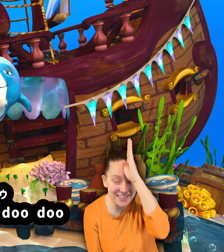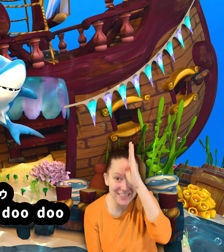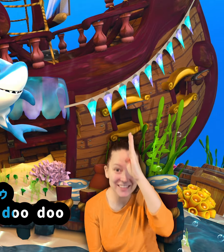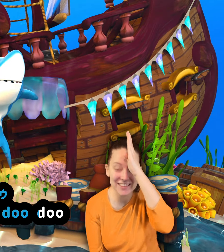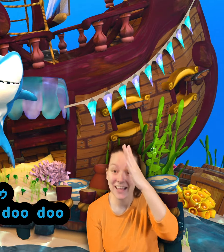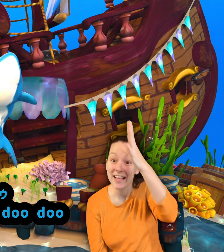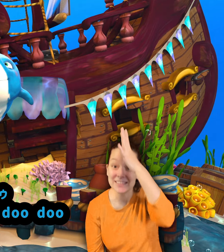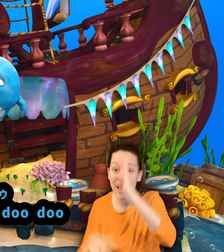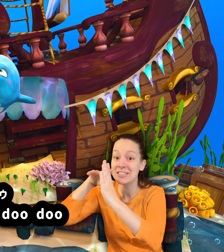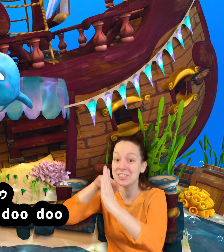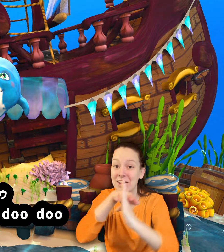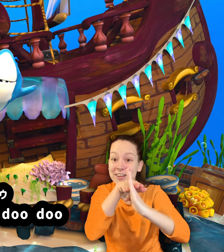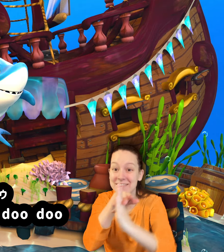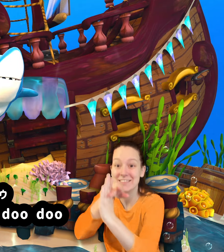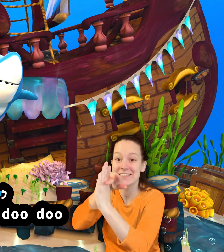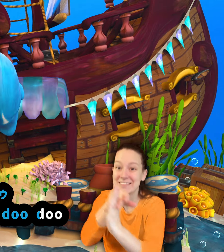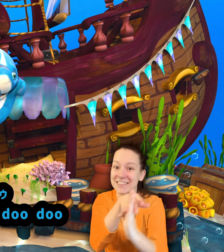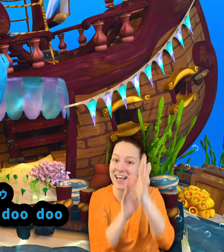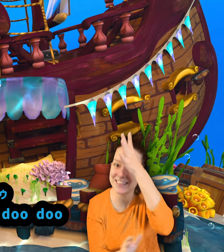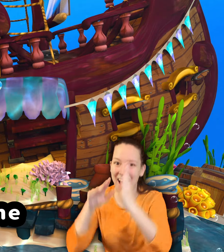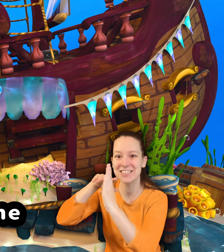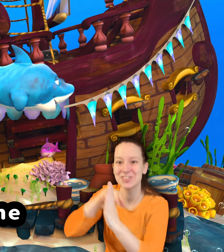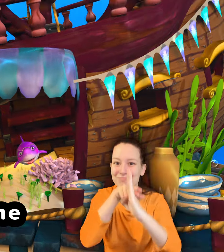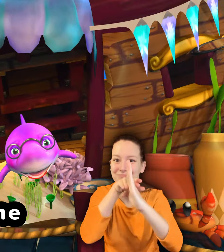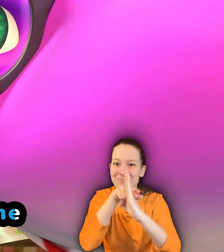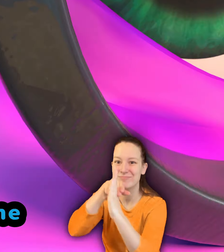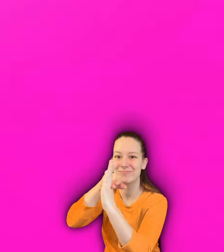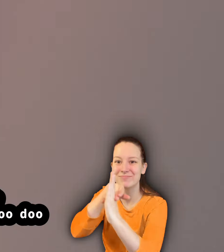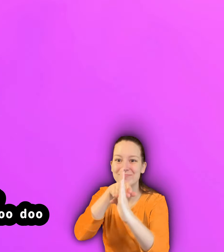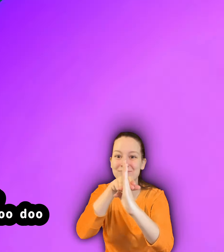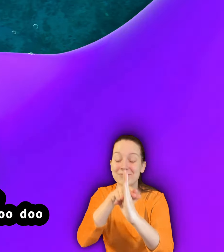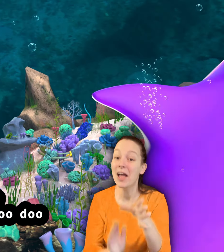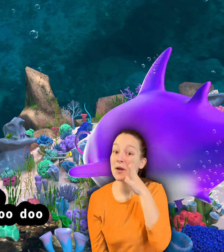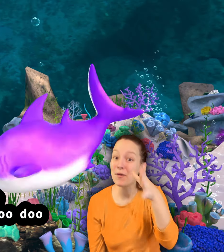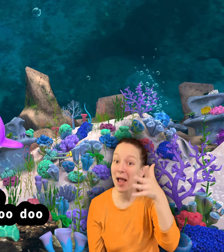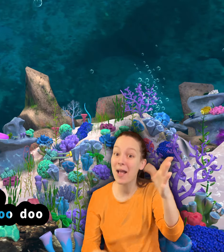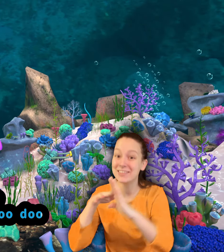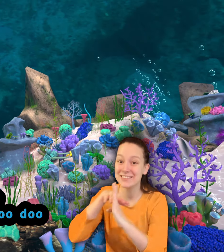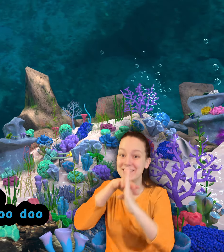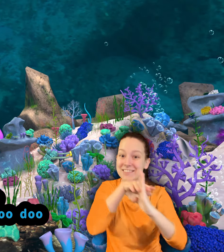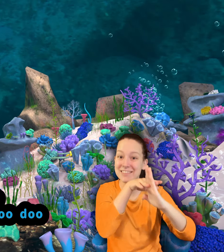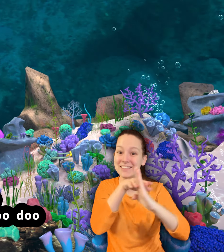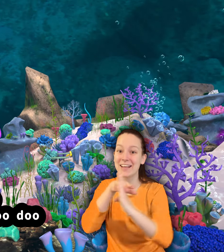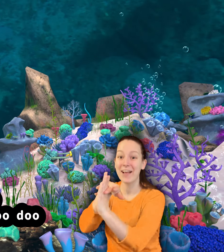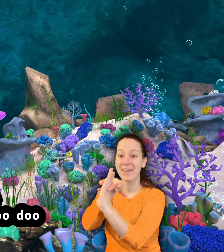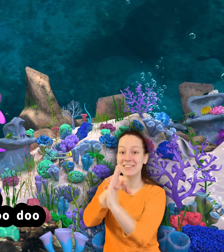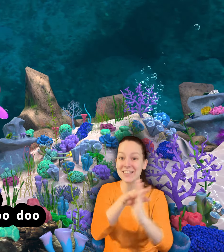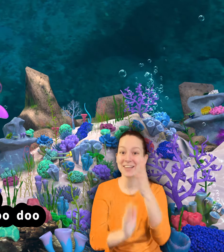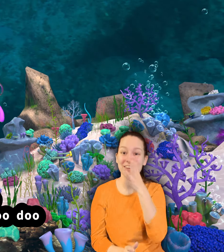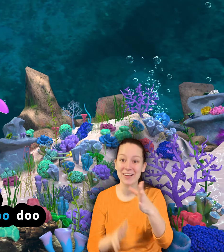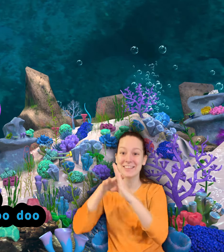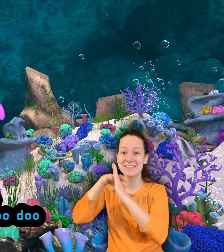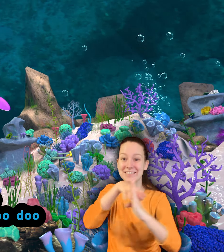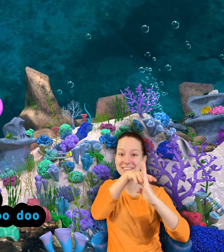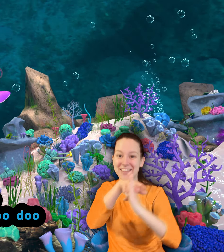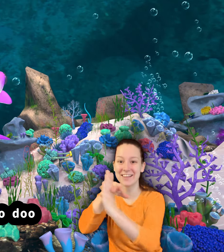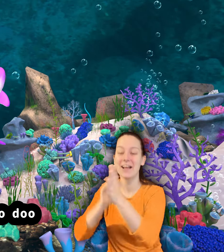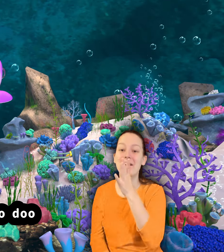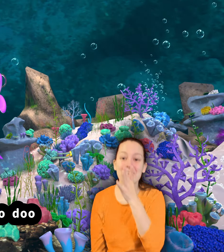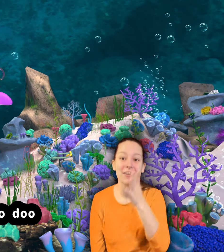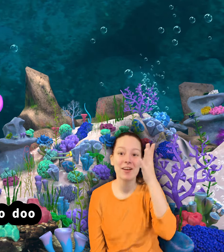パパザメパパザメパパザメおばザメおば